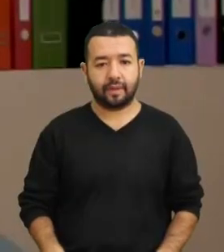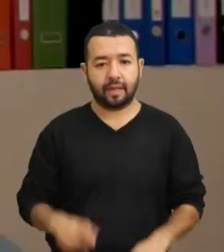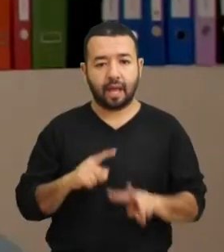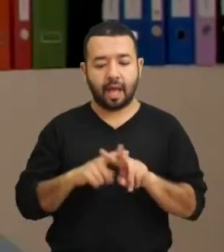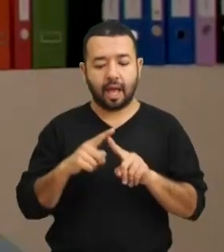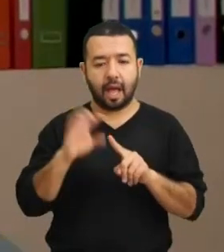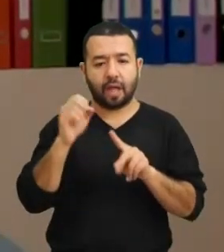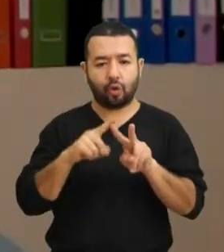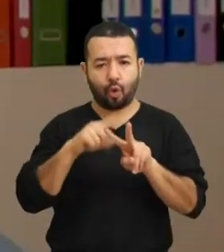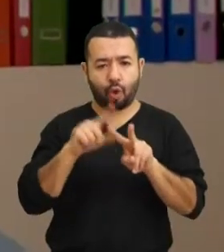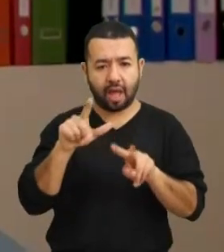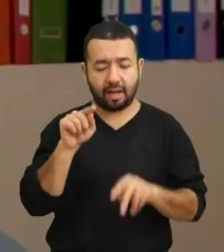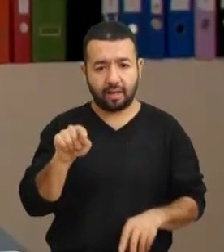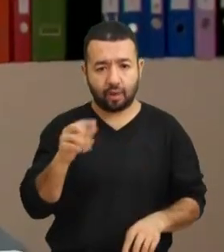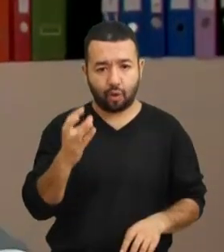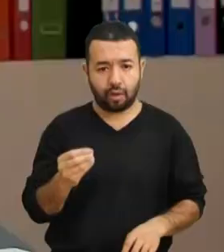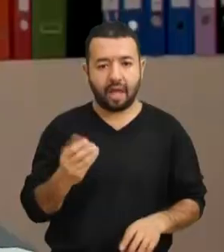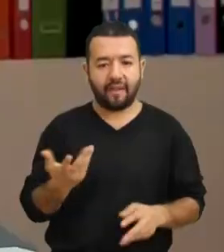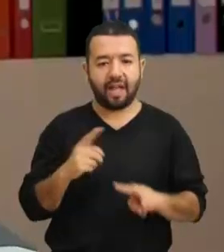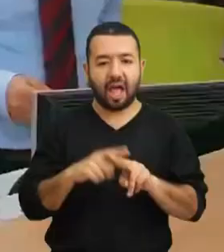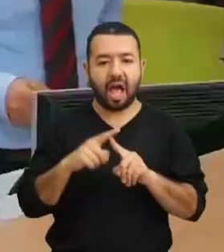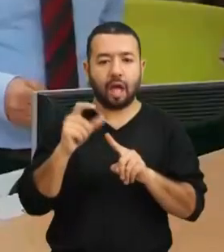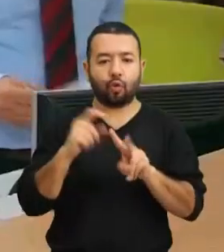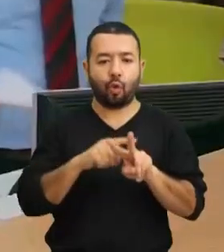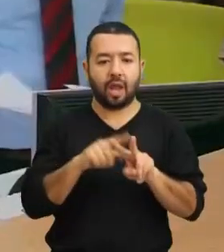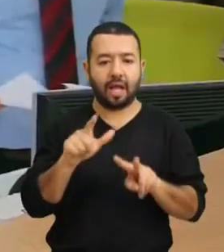Atonal oluyor mu? Evet, atonal.